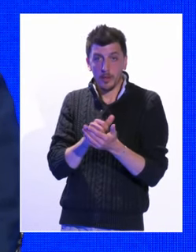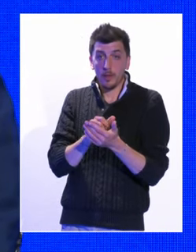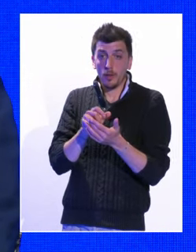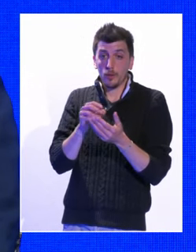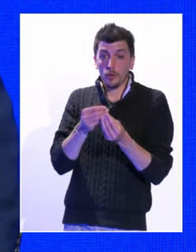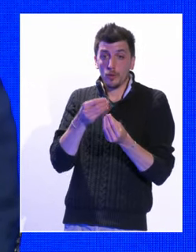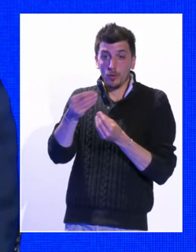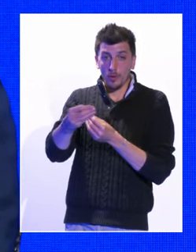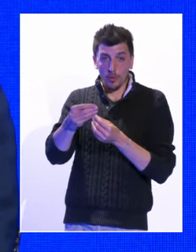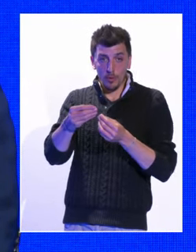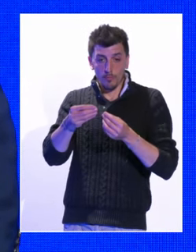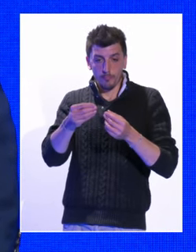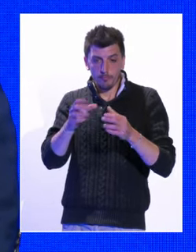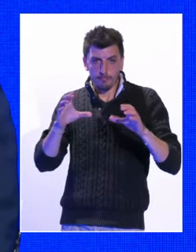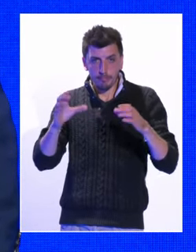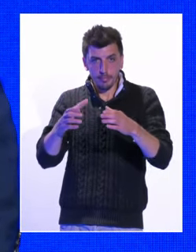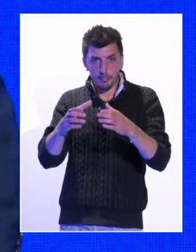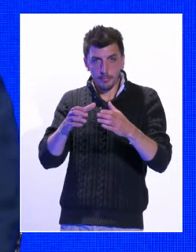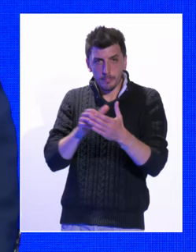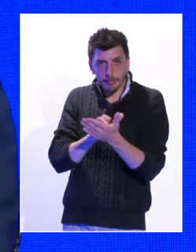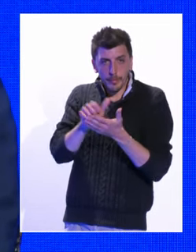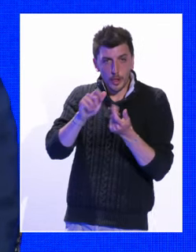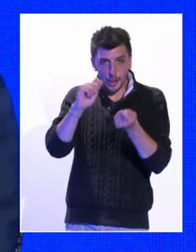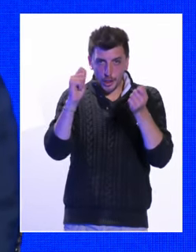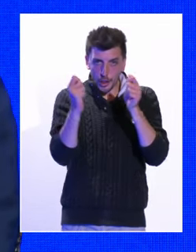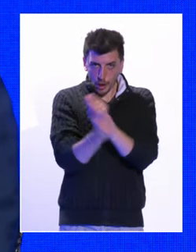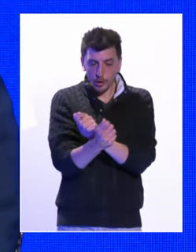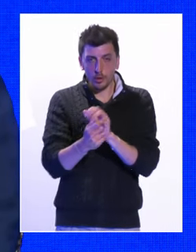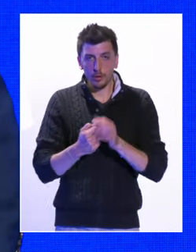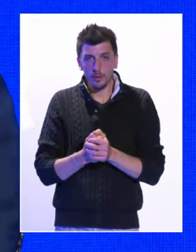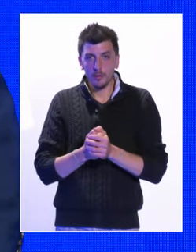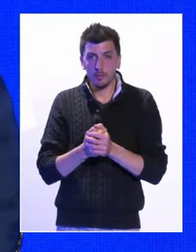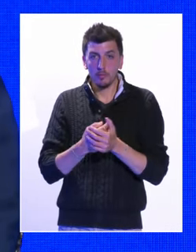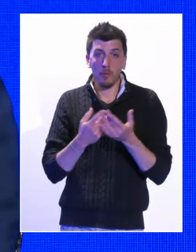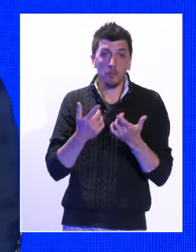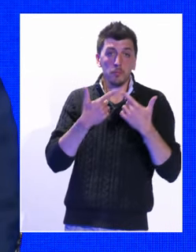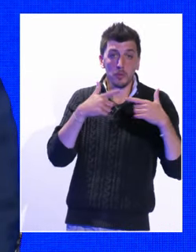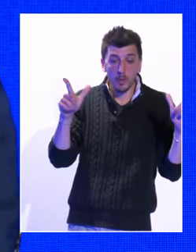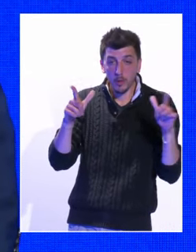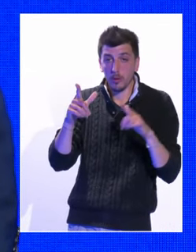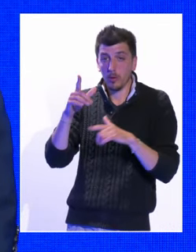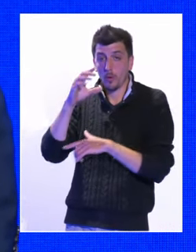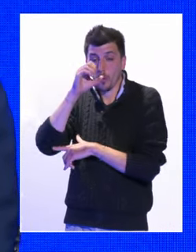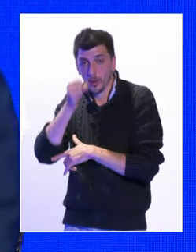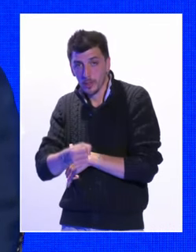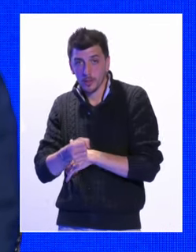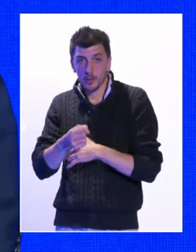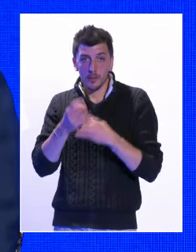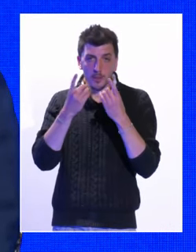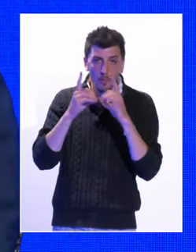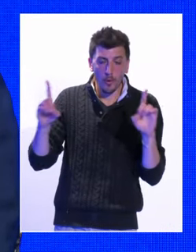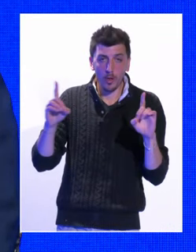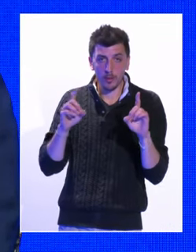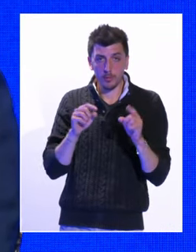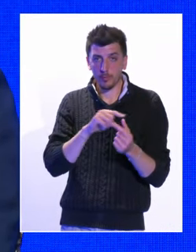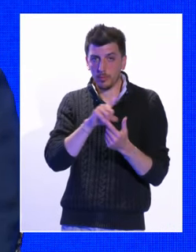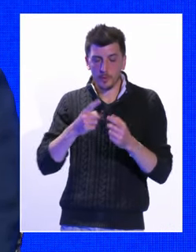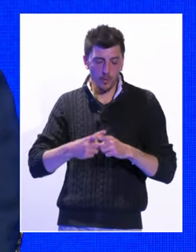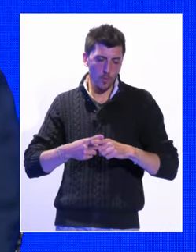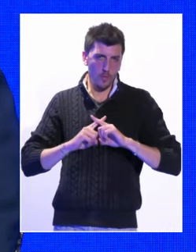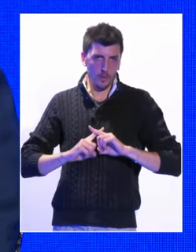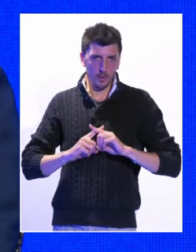responsable, démocrate chrétien, libéraux, démocrate, gaulliste. Ma conviction, c'est qu'il n'y